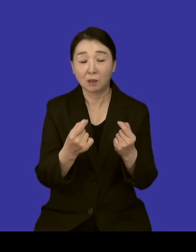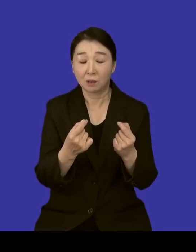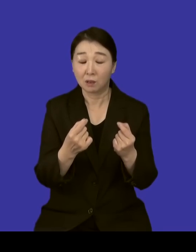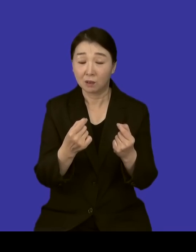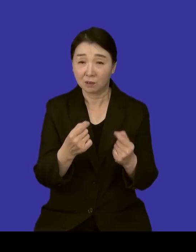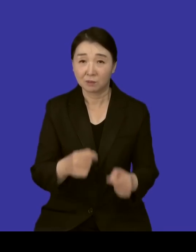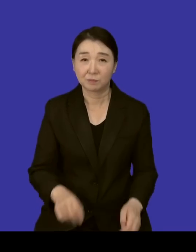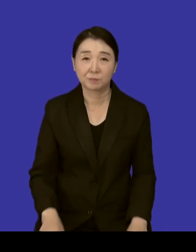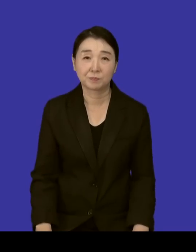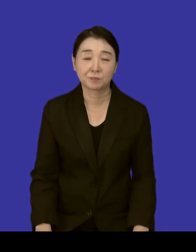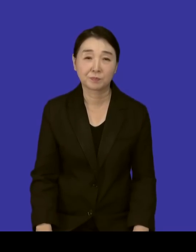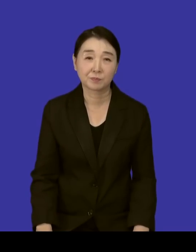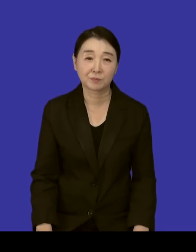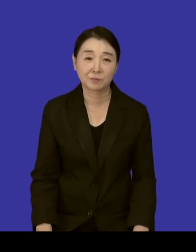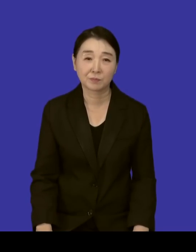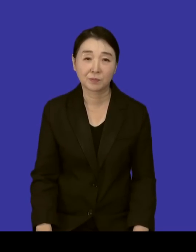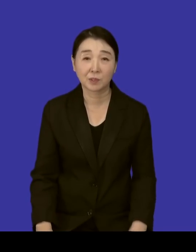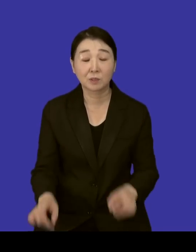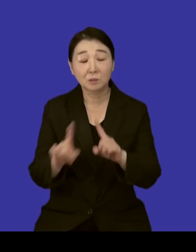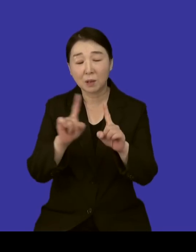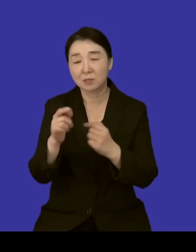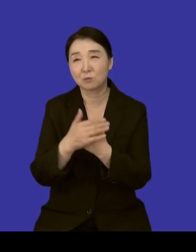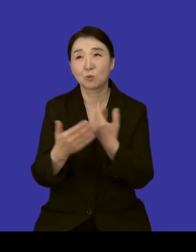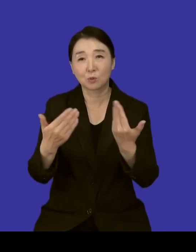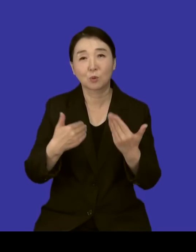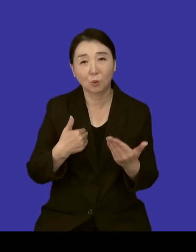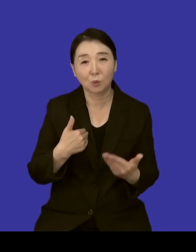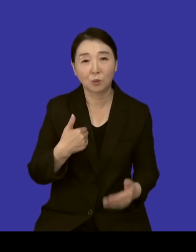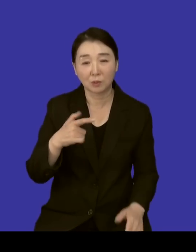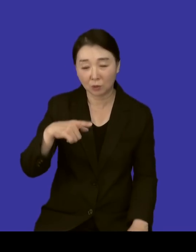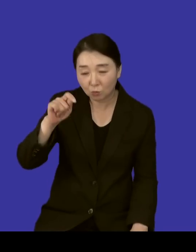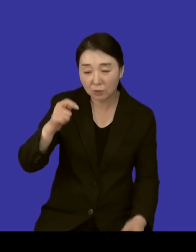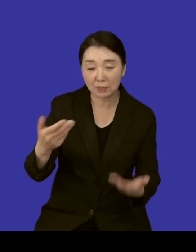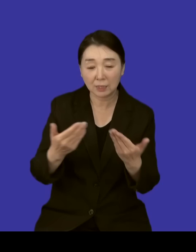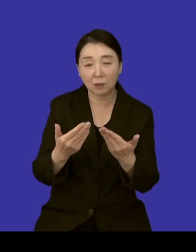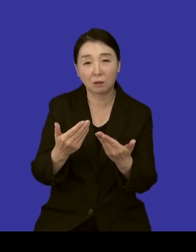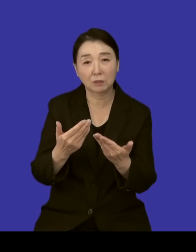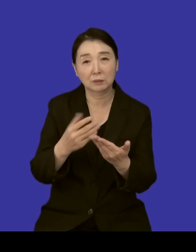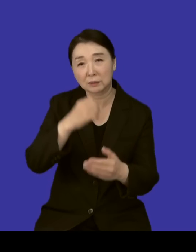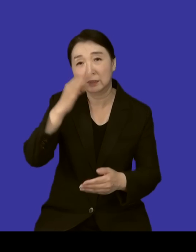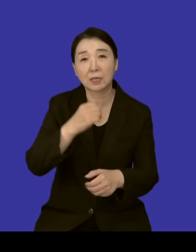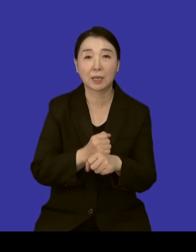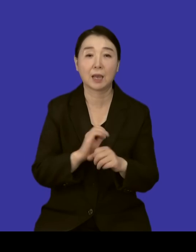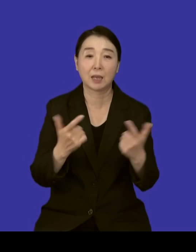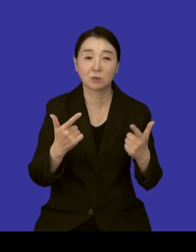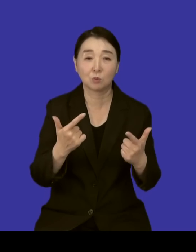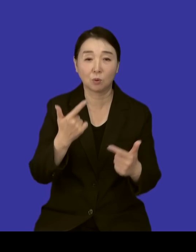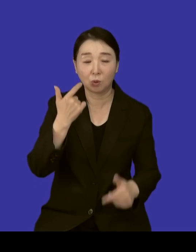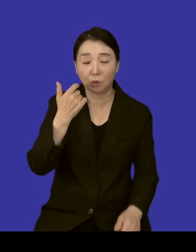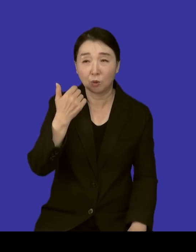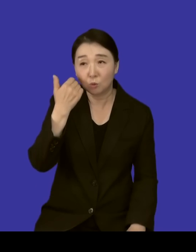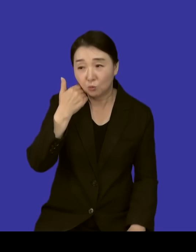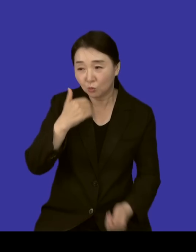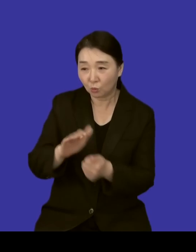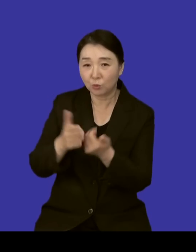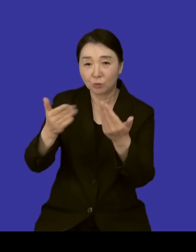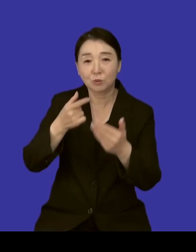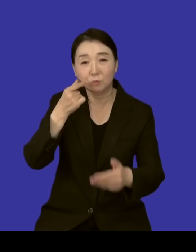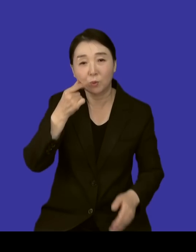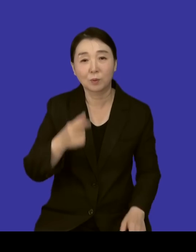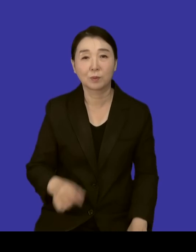그냥 제가 괜히 큐티 사역하는 게 아니고요. 네. 이거는 저는 기가 막혀서 누구도 위로할 수가 없는데